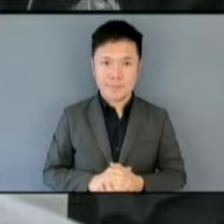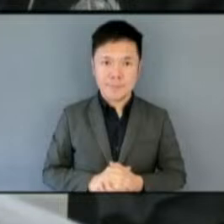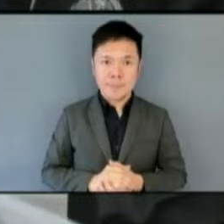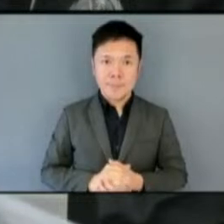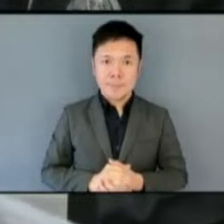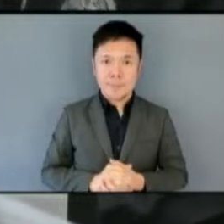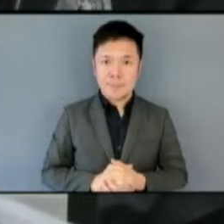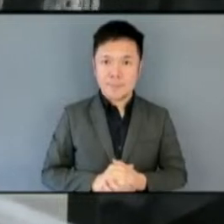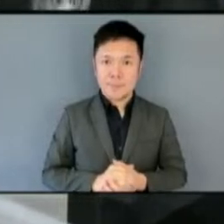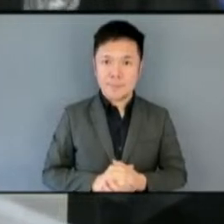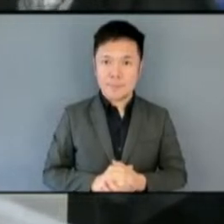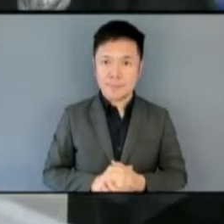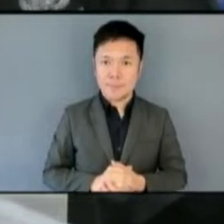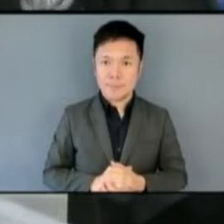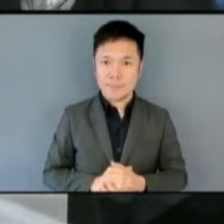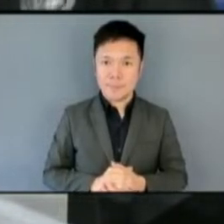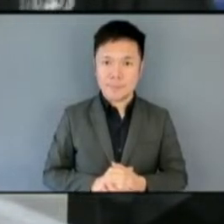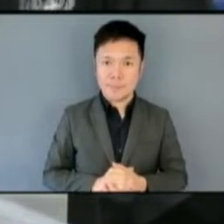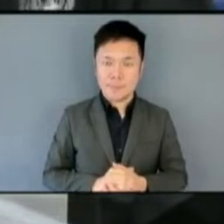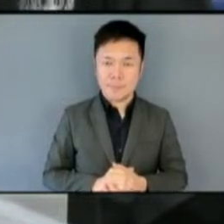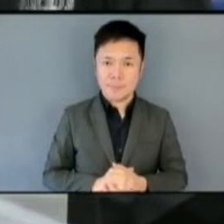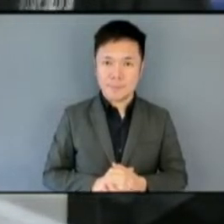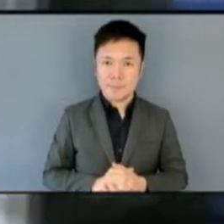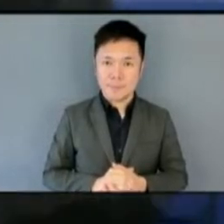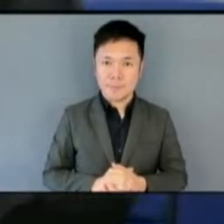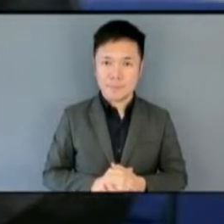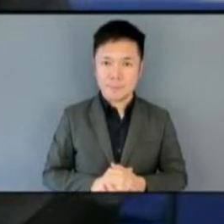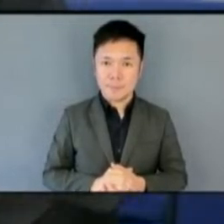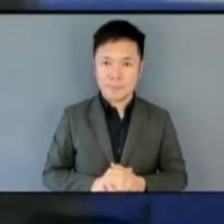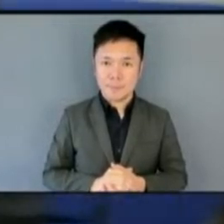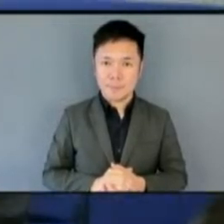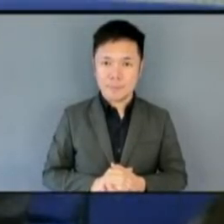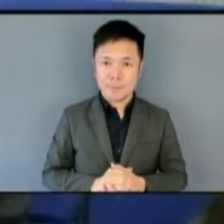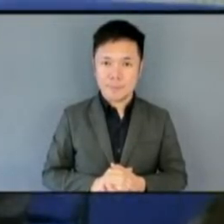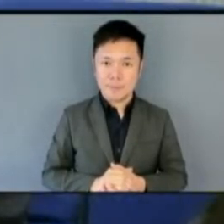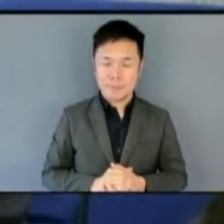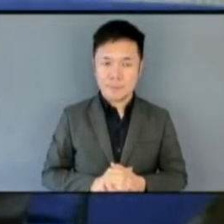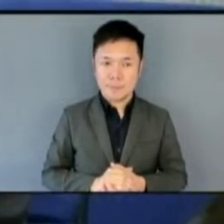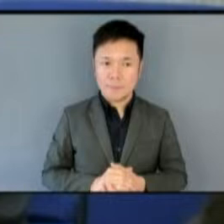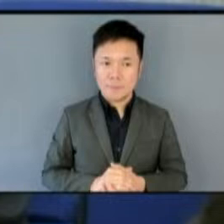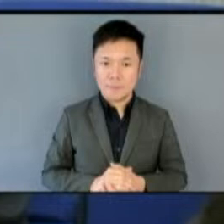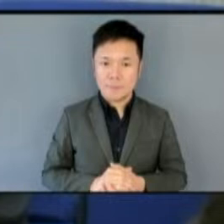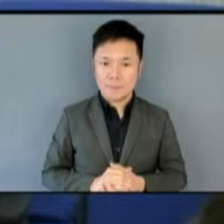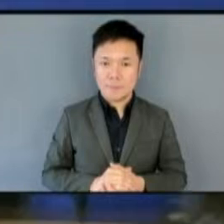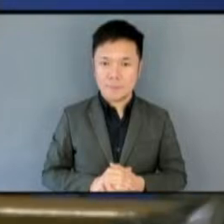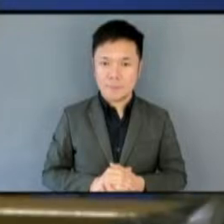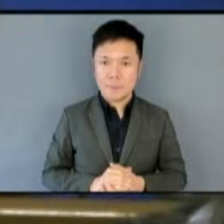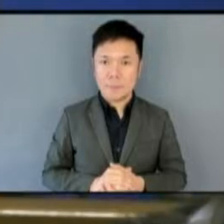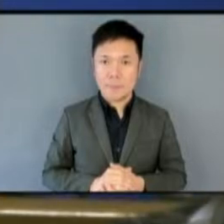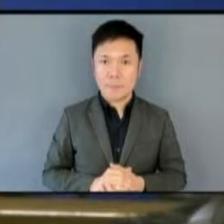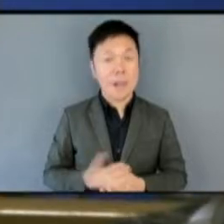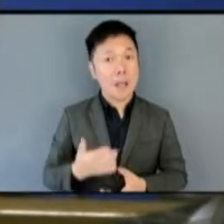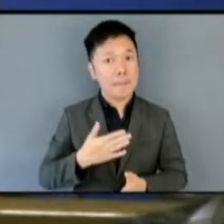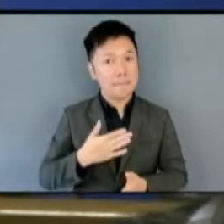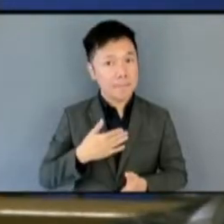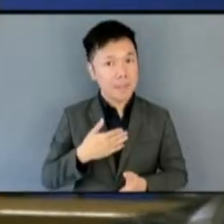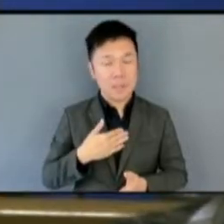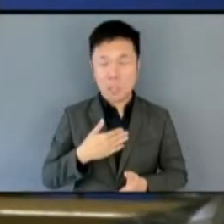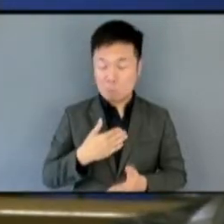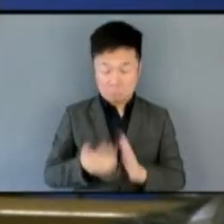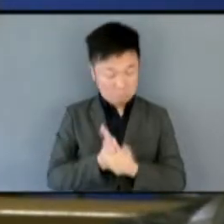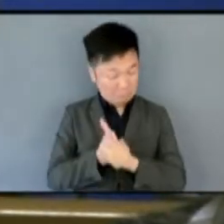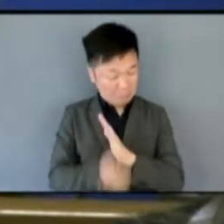Вы знаете, я дипломат. Я не специалист в вопросах